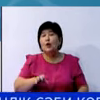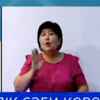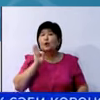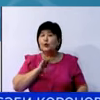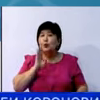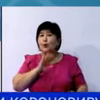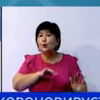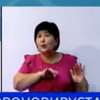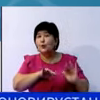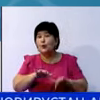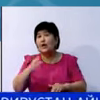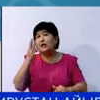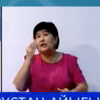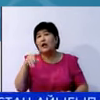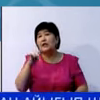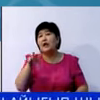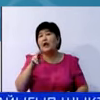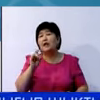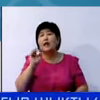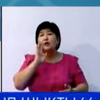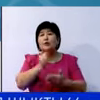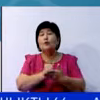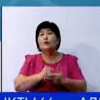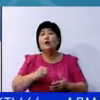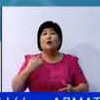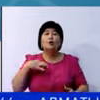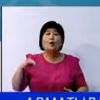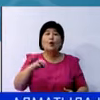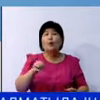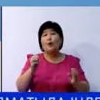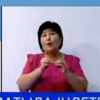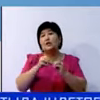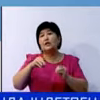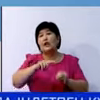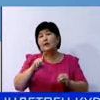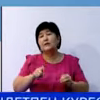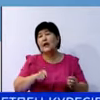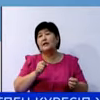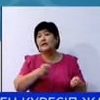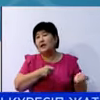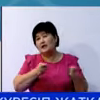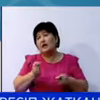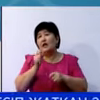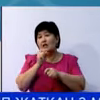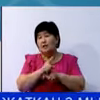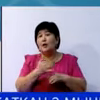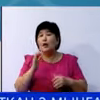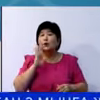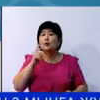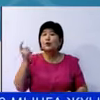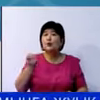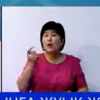суды Шардара су қоймасынан Қызылорда облысы аумағына 13 тамызға дейін тапсырылды. Сонымен қатар су шаруашылығы